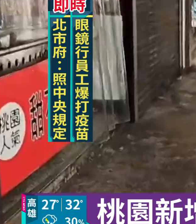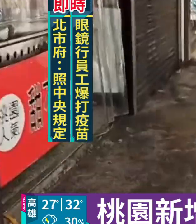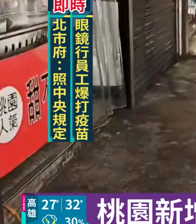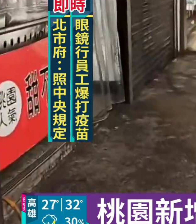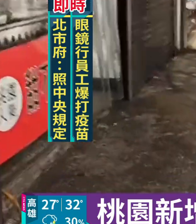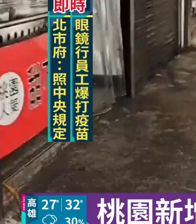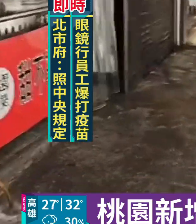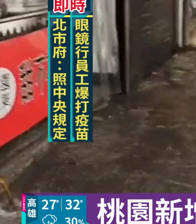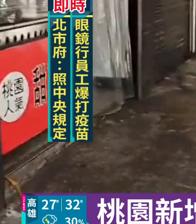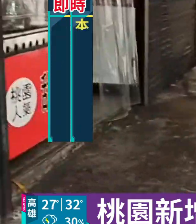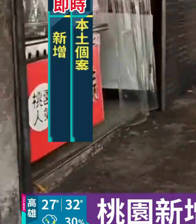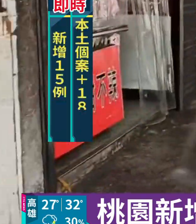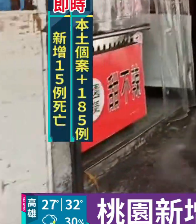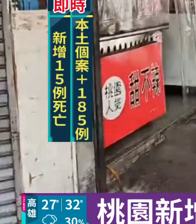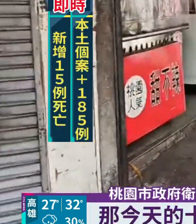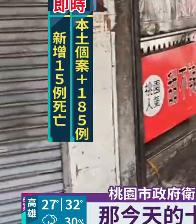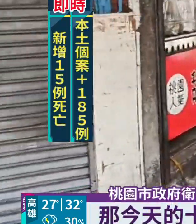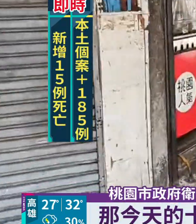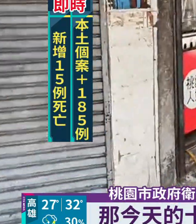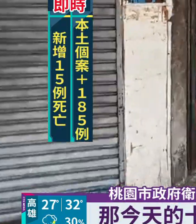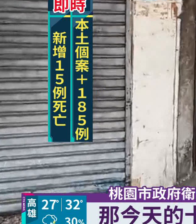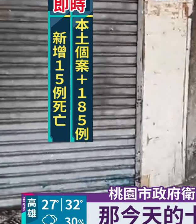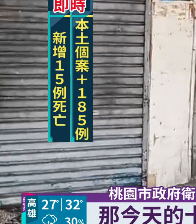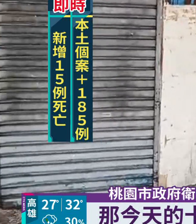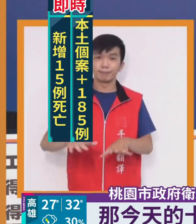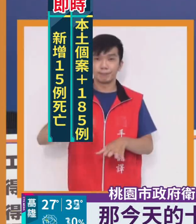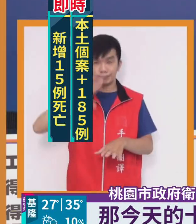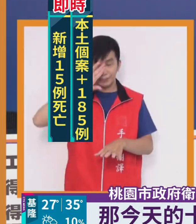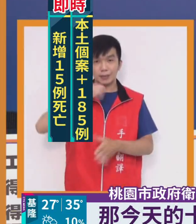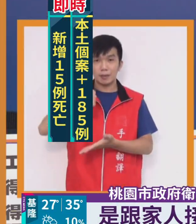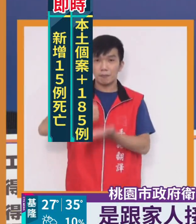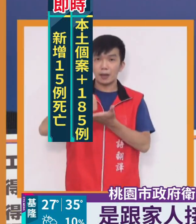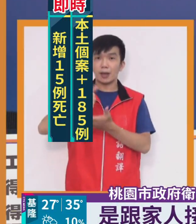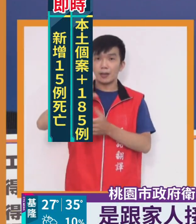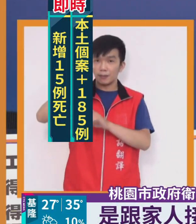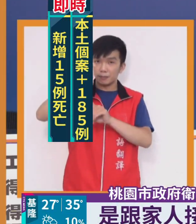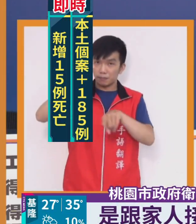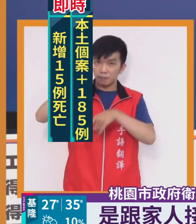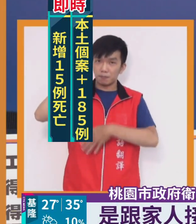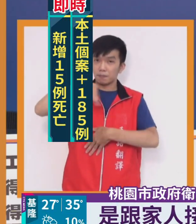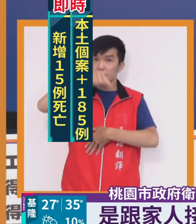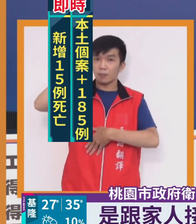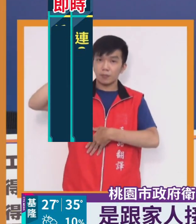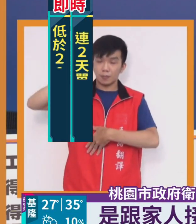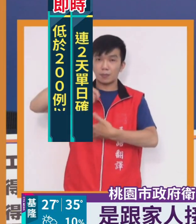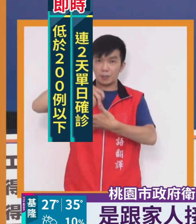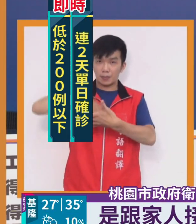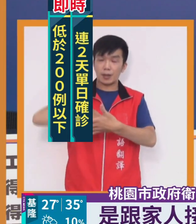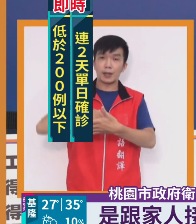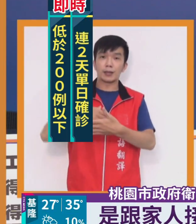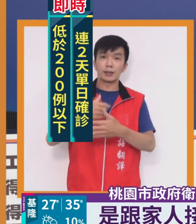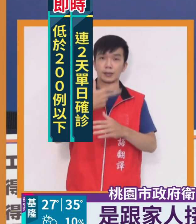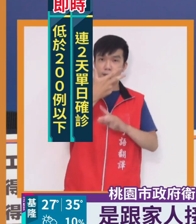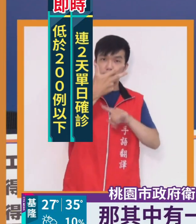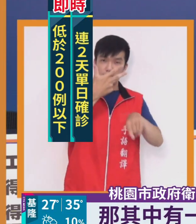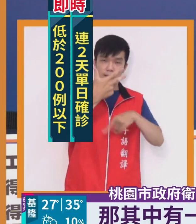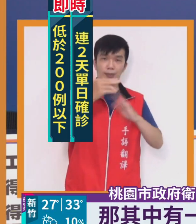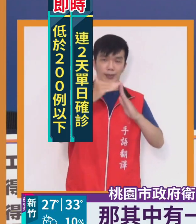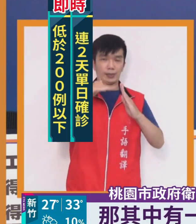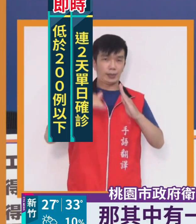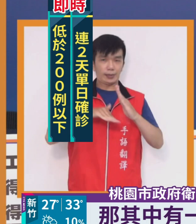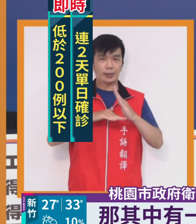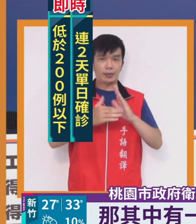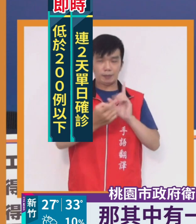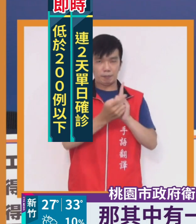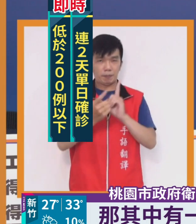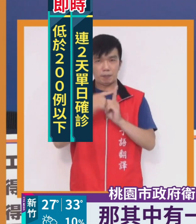传染的现象。 那今天的十个人里面有七个人是跟家人接触而感染的，那其中